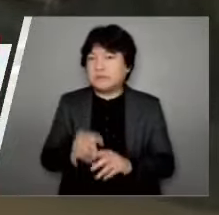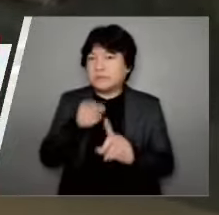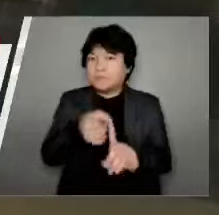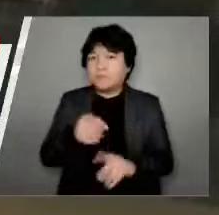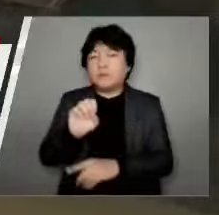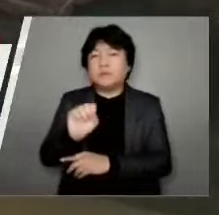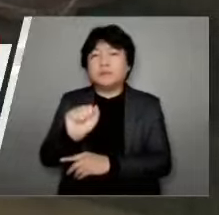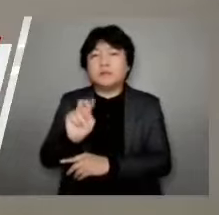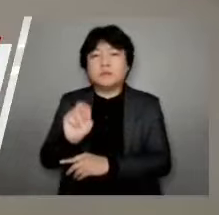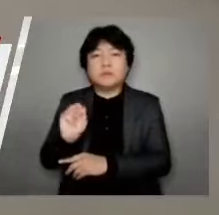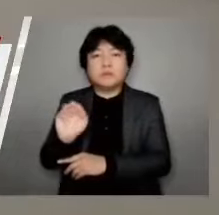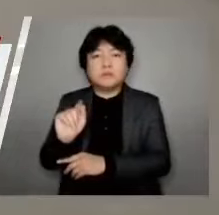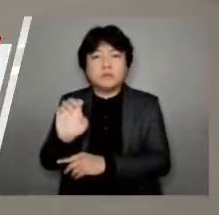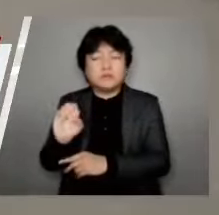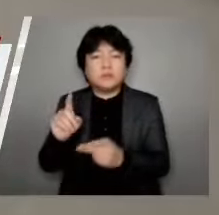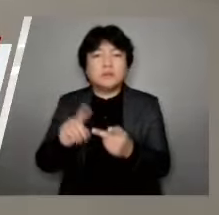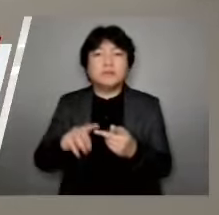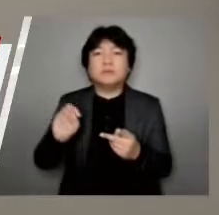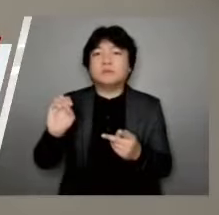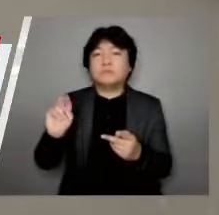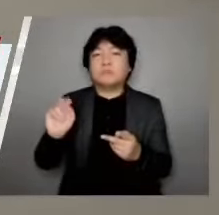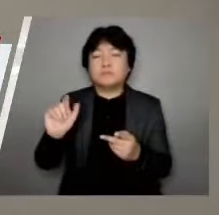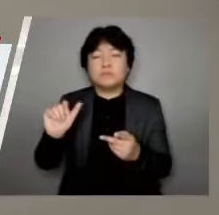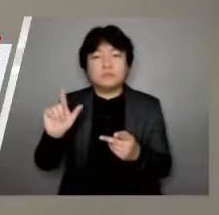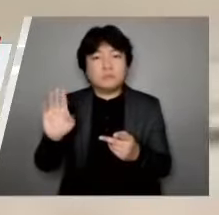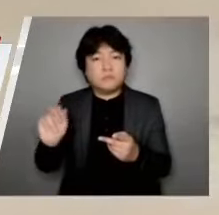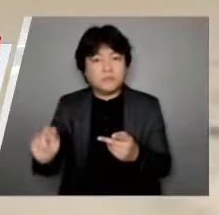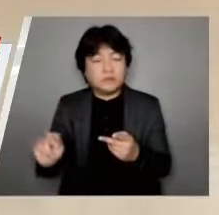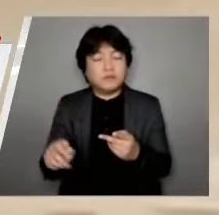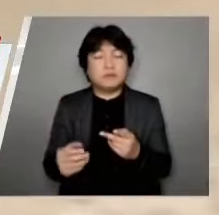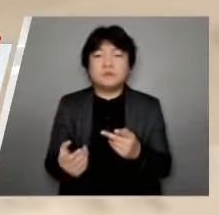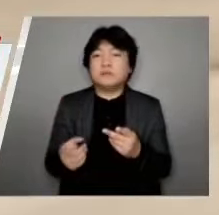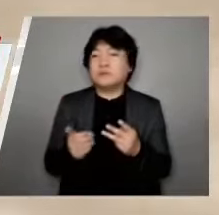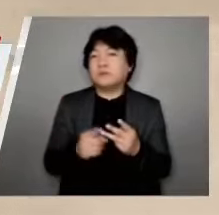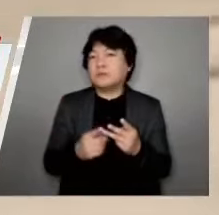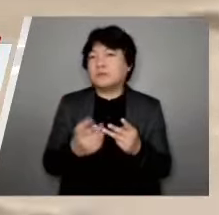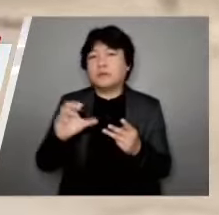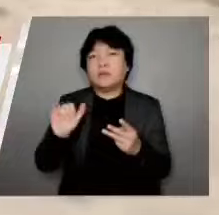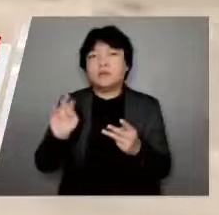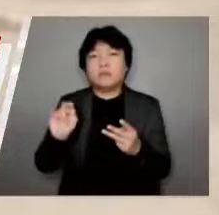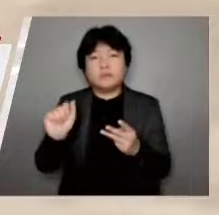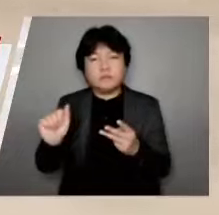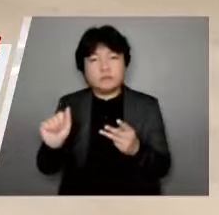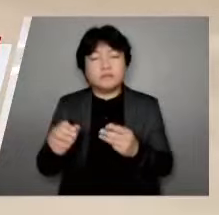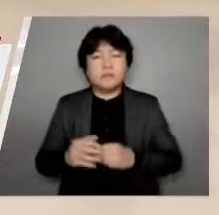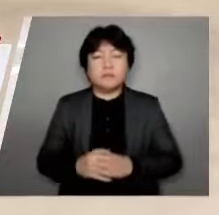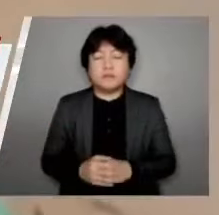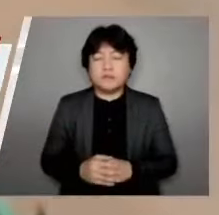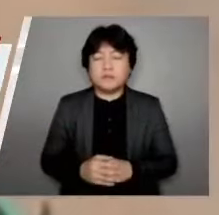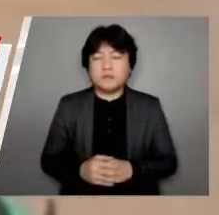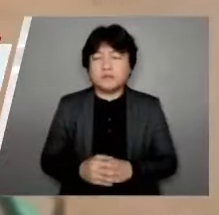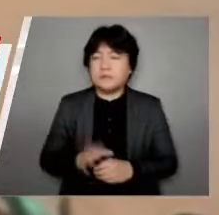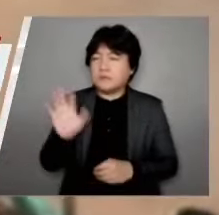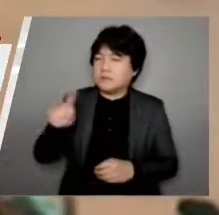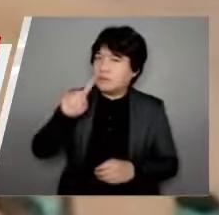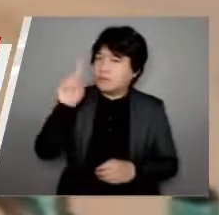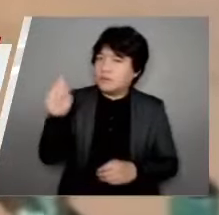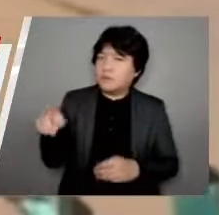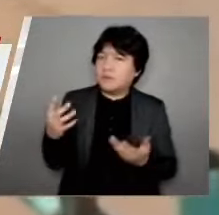sa Montalban, and Kainta. Pero Governor, lahat naman po